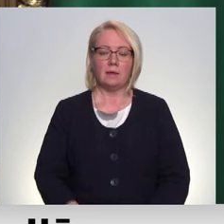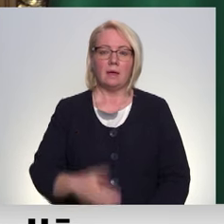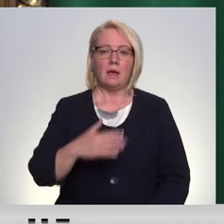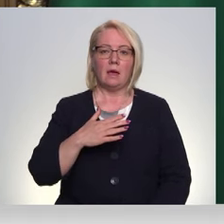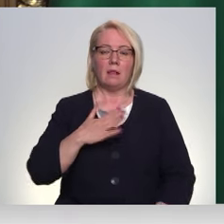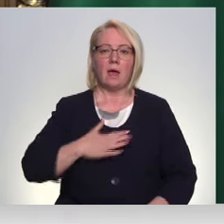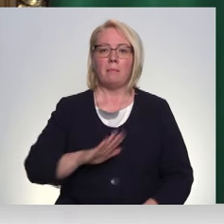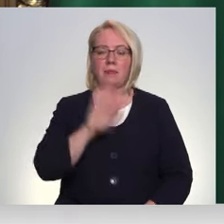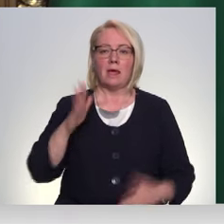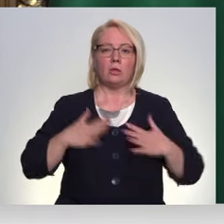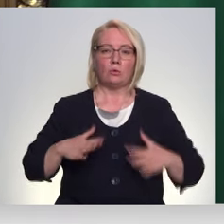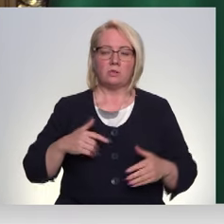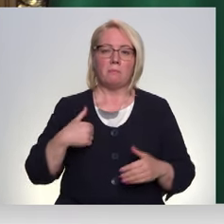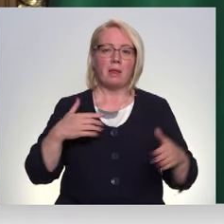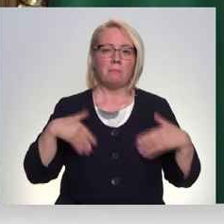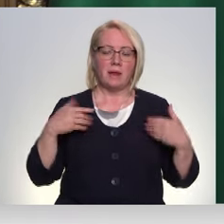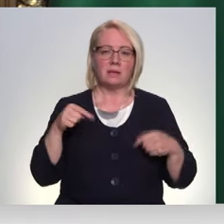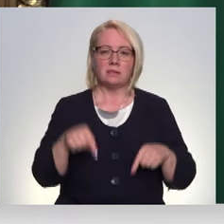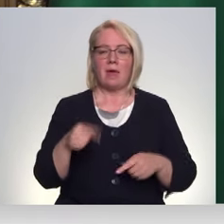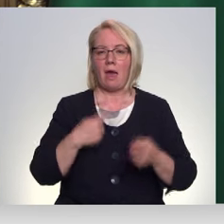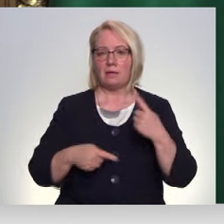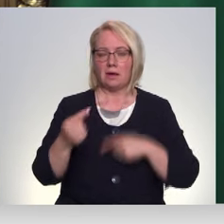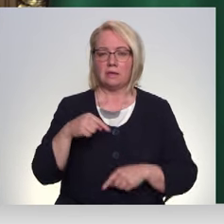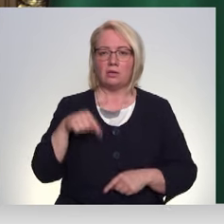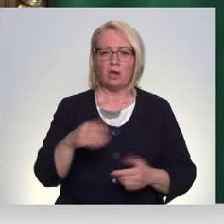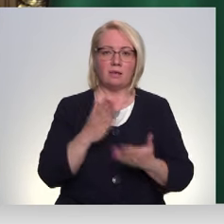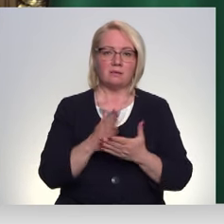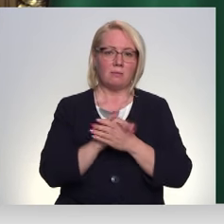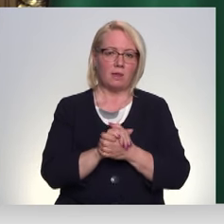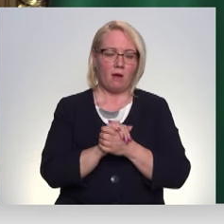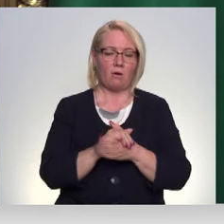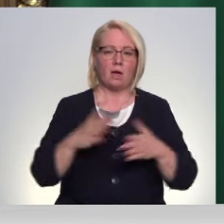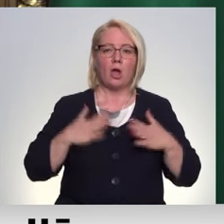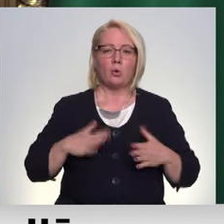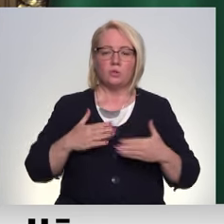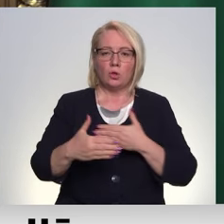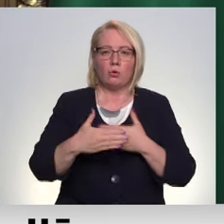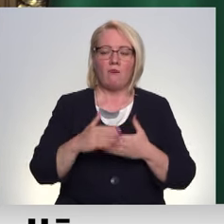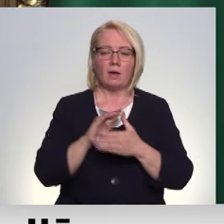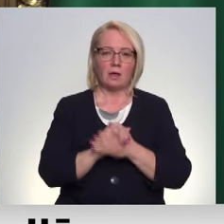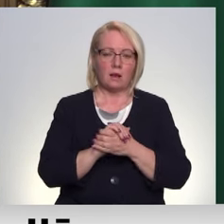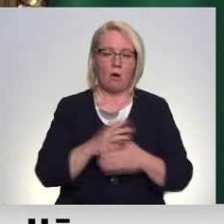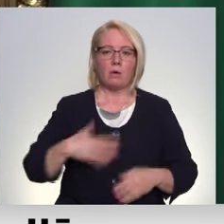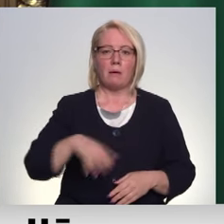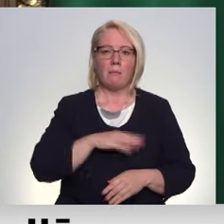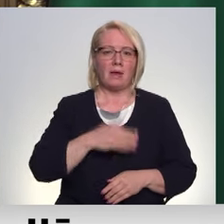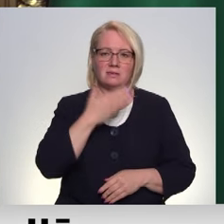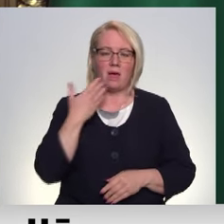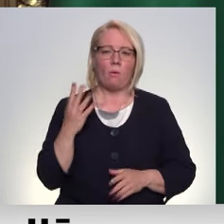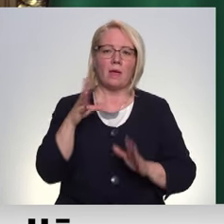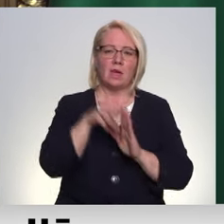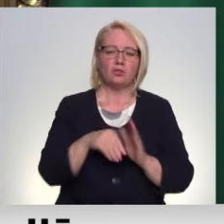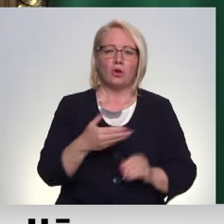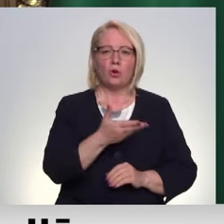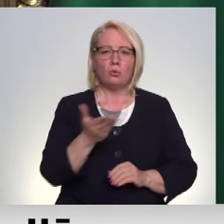Labdien, Gruzija! Man ir prieks šeit atkal atgriezties. Mēs šeit esam kā draugi, kā Gruzijas tuvākie draugi. Mēs šeit neesam, lai iesaistītos